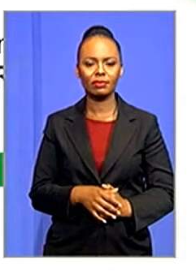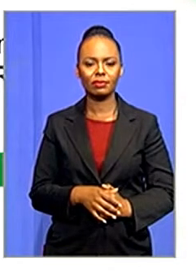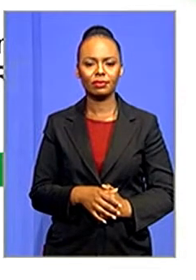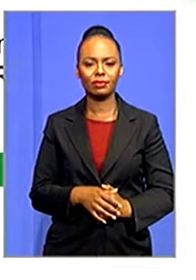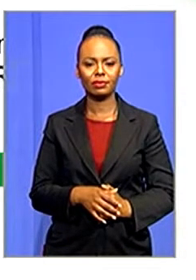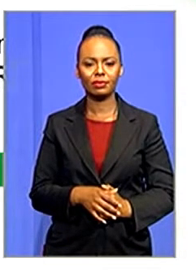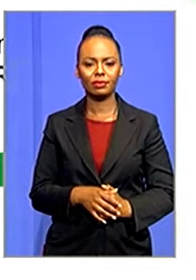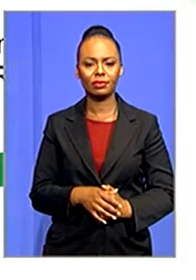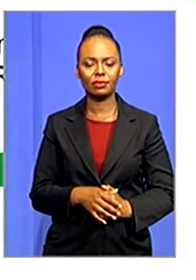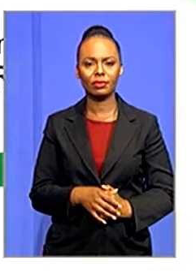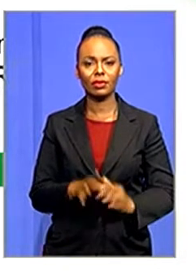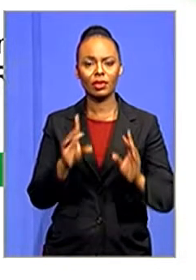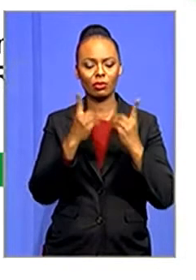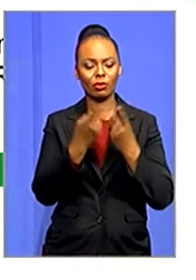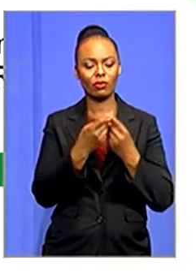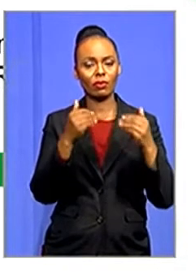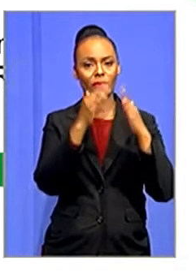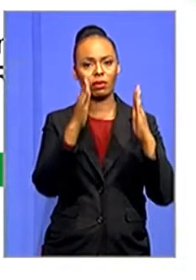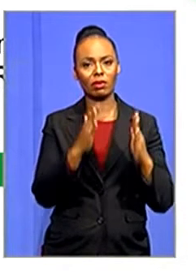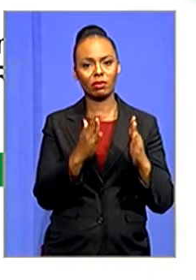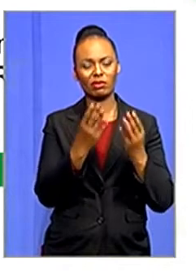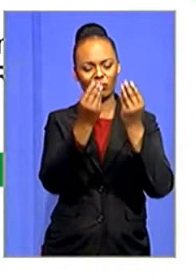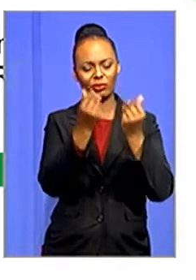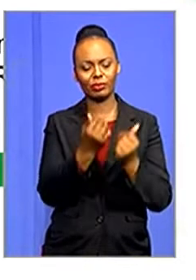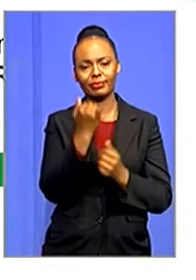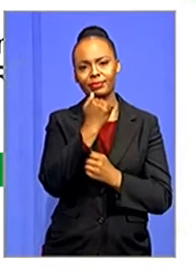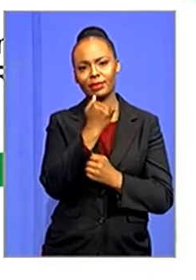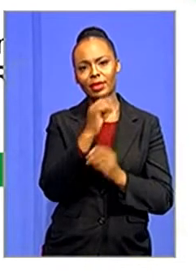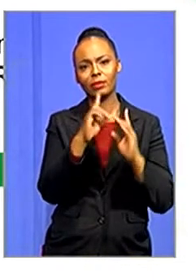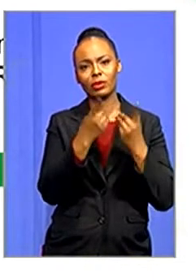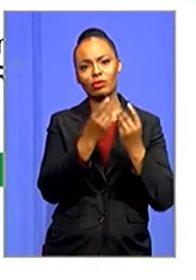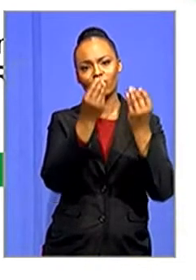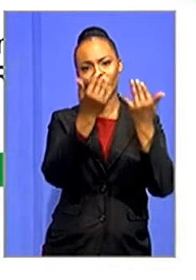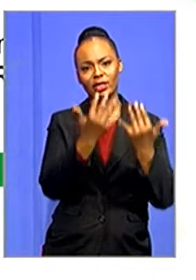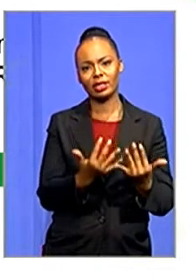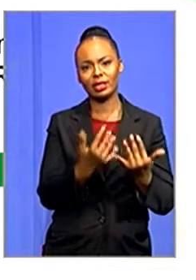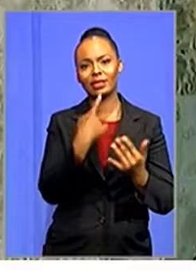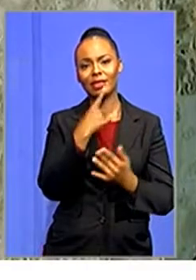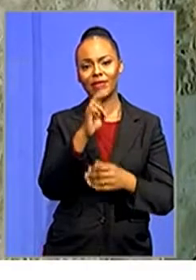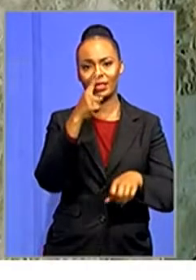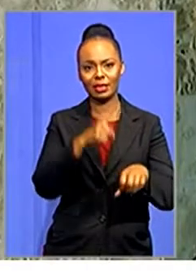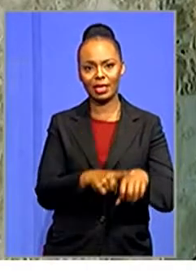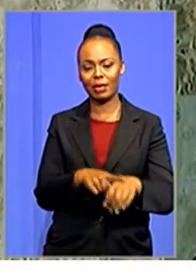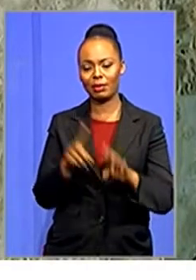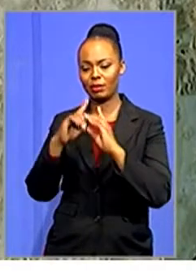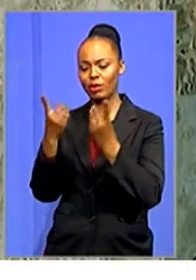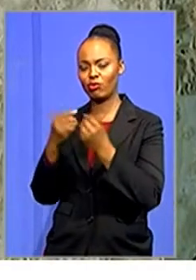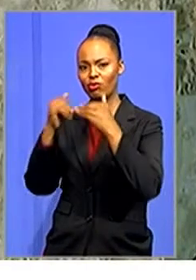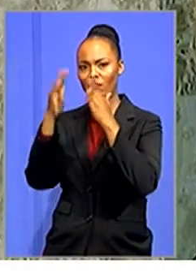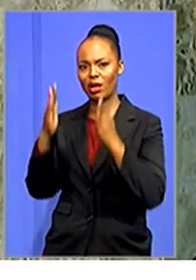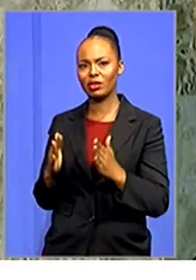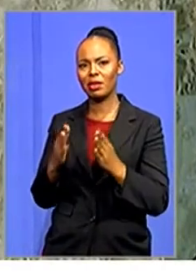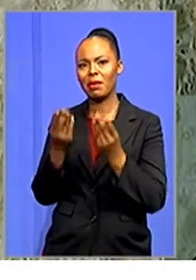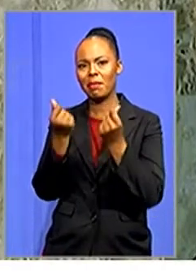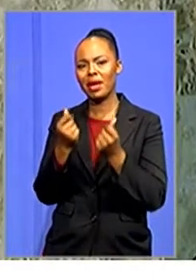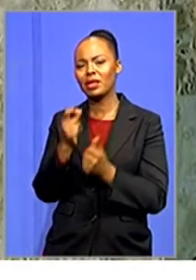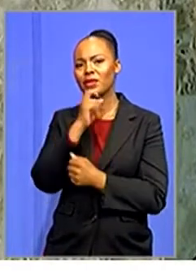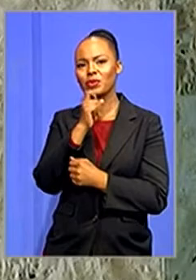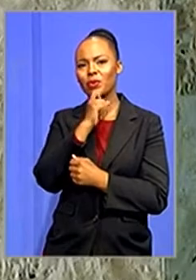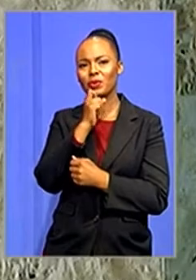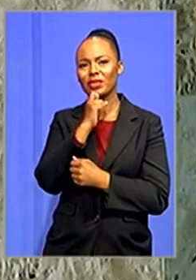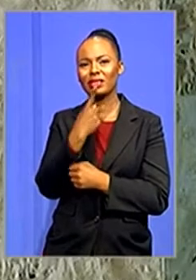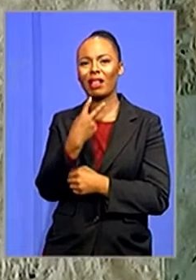Lefapha la Matlotlo mo porofenseng le netefaditse fa e se la ntlha Lefapha la Matlo le palelwa ke go dirisa tekanyetsokabo ya